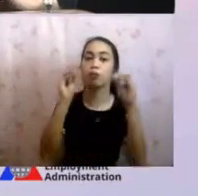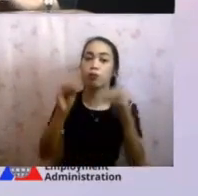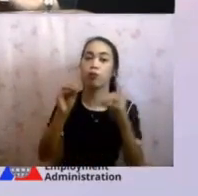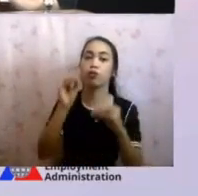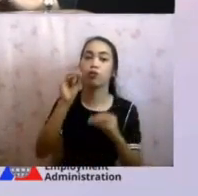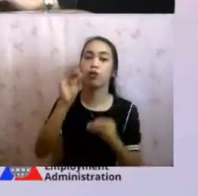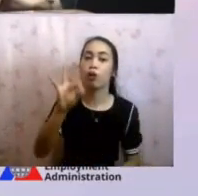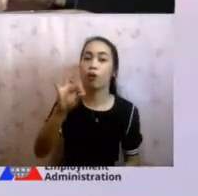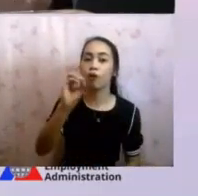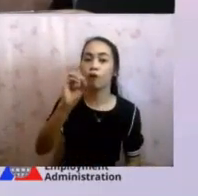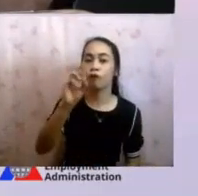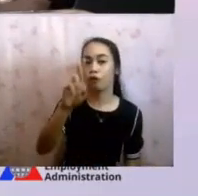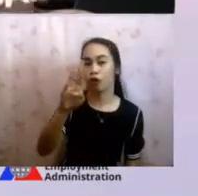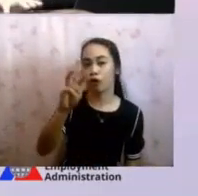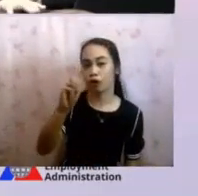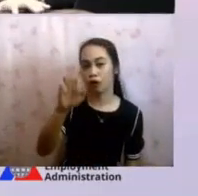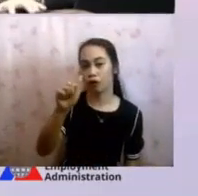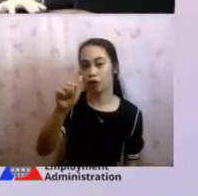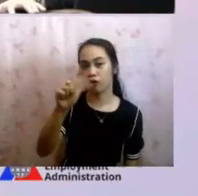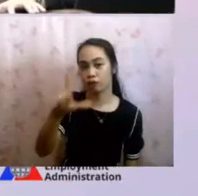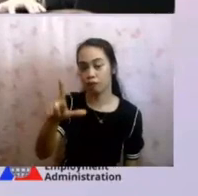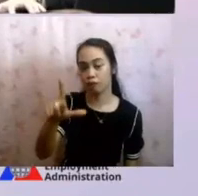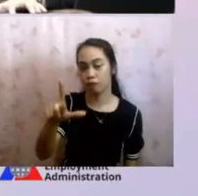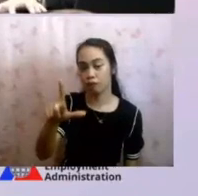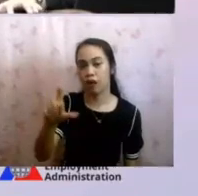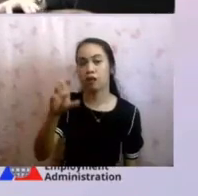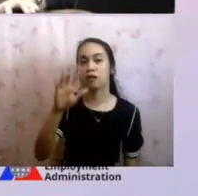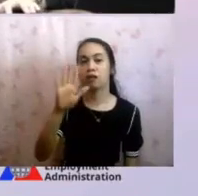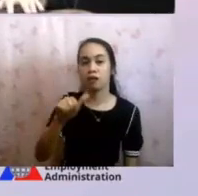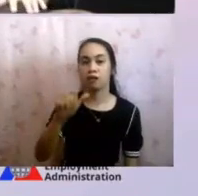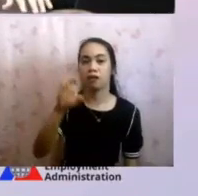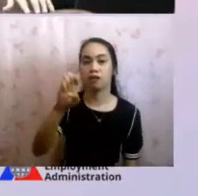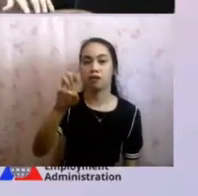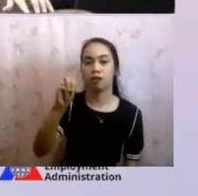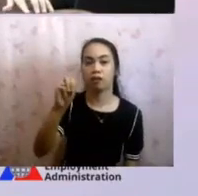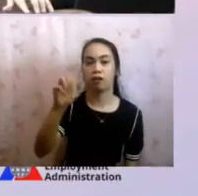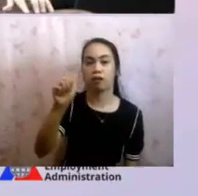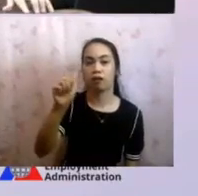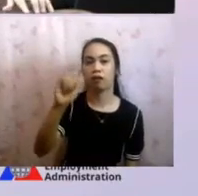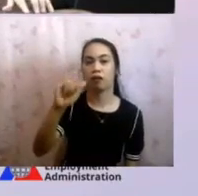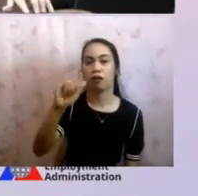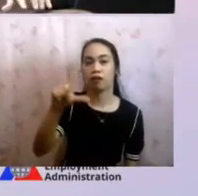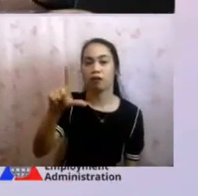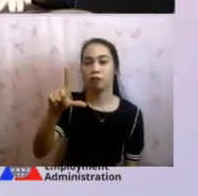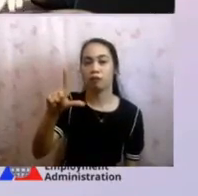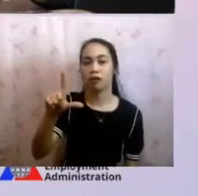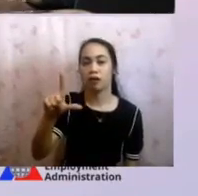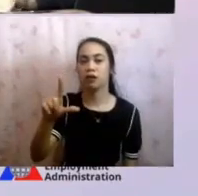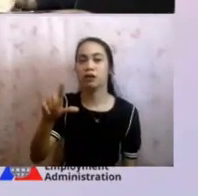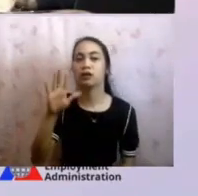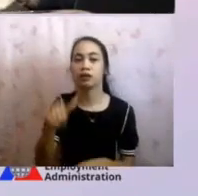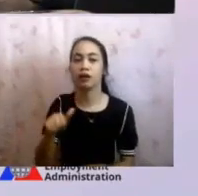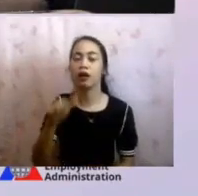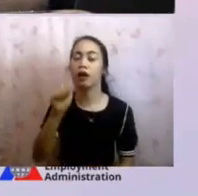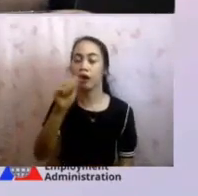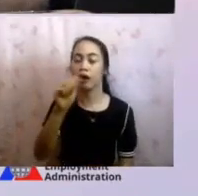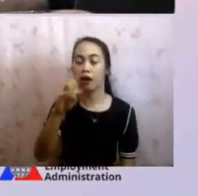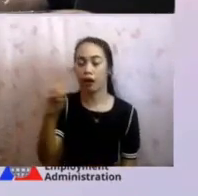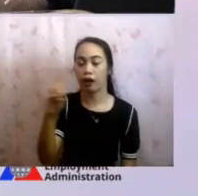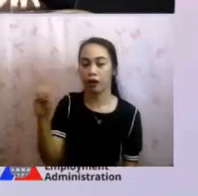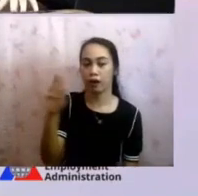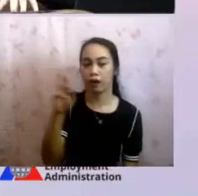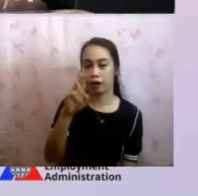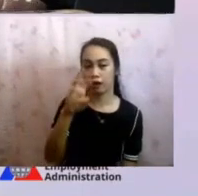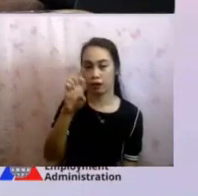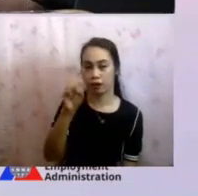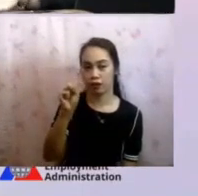misskittypie431@gmail.com bebeko_ mga sapa na din ha. So dapat, formal email address. Imuha ba kahang first